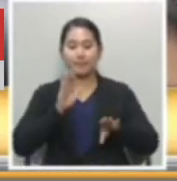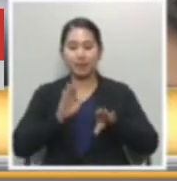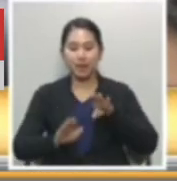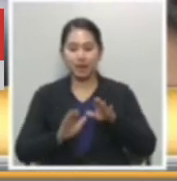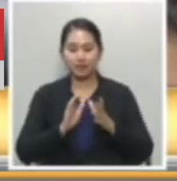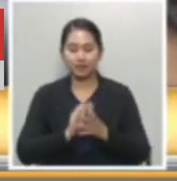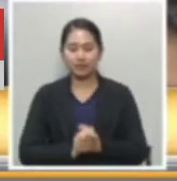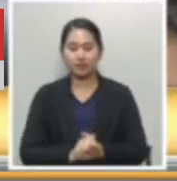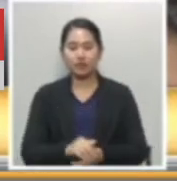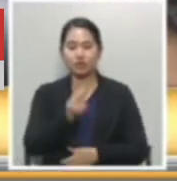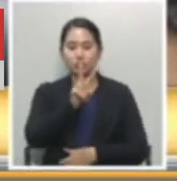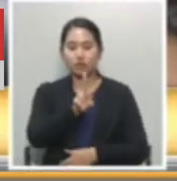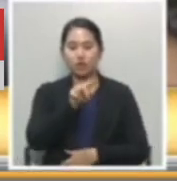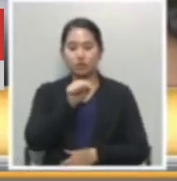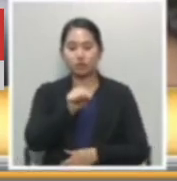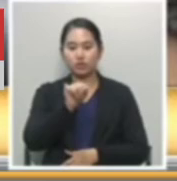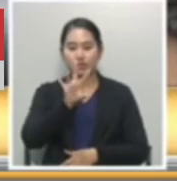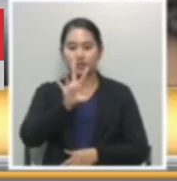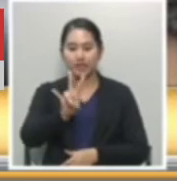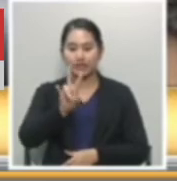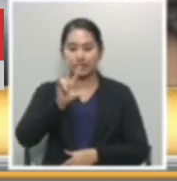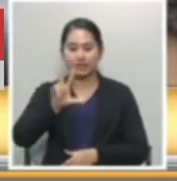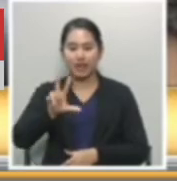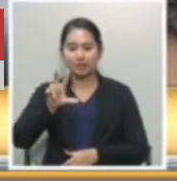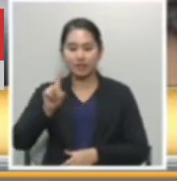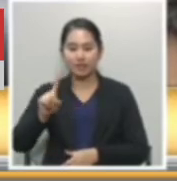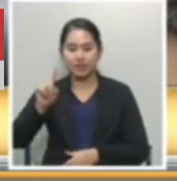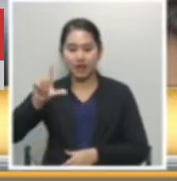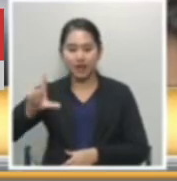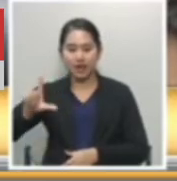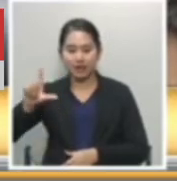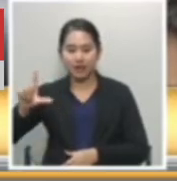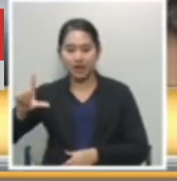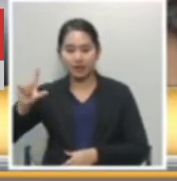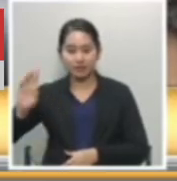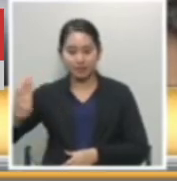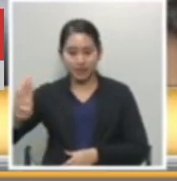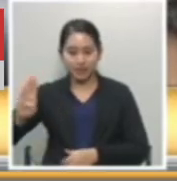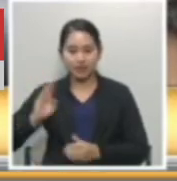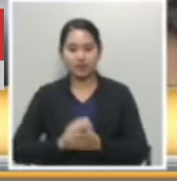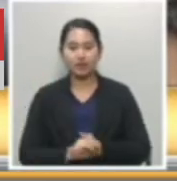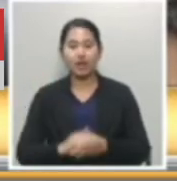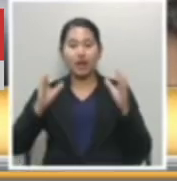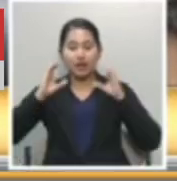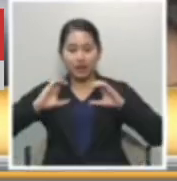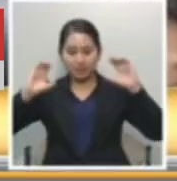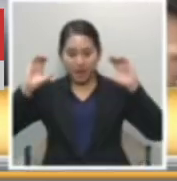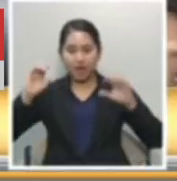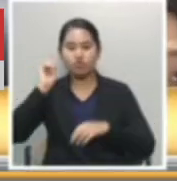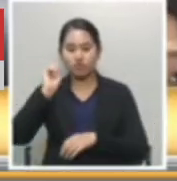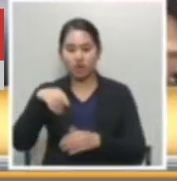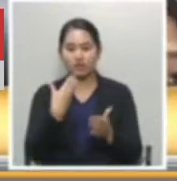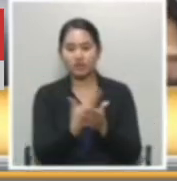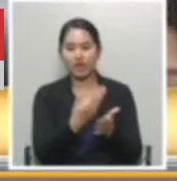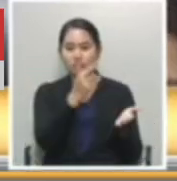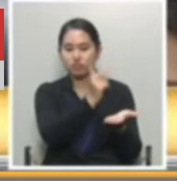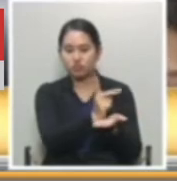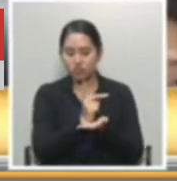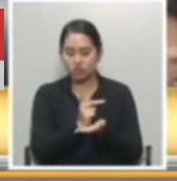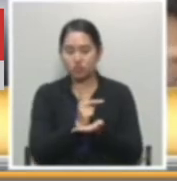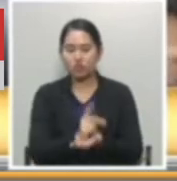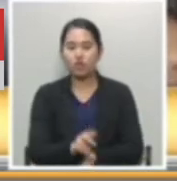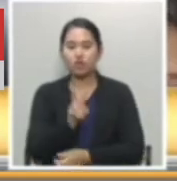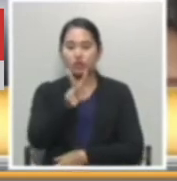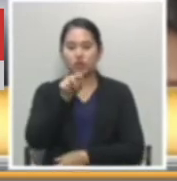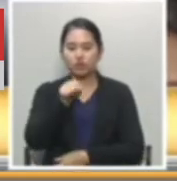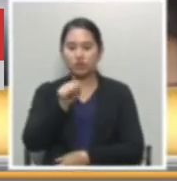ที่ 2.731 ล้านล้านบาทรัฐบาลจึงต้องกู้เงินนะครับอีก 4.69 แส